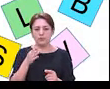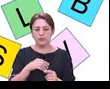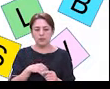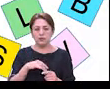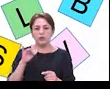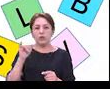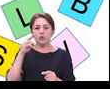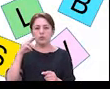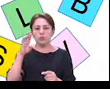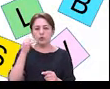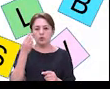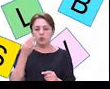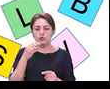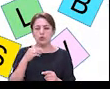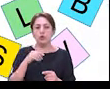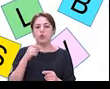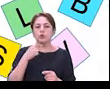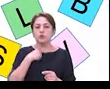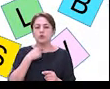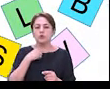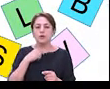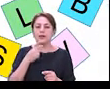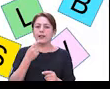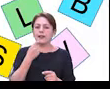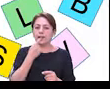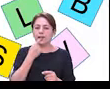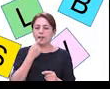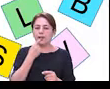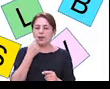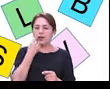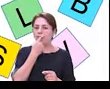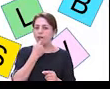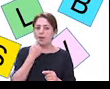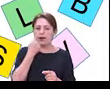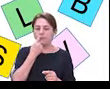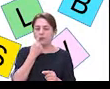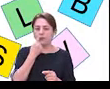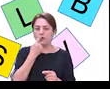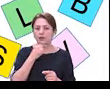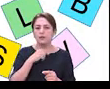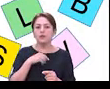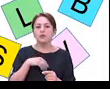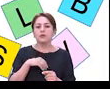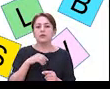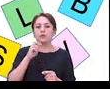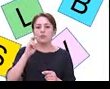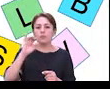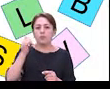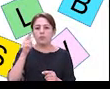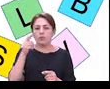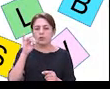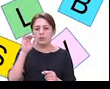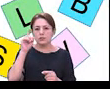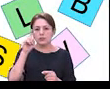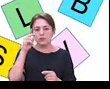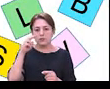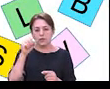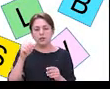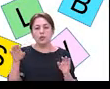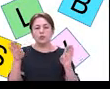tovushlar tilda, bo'g'izda va labda to'siqlarga uchrab hosil bo'lar ekan.